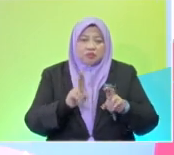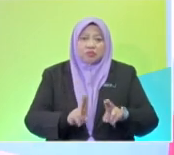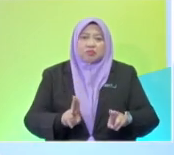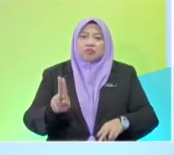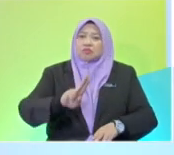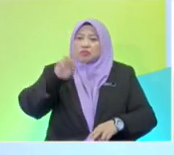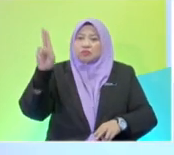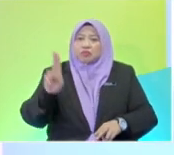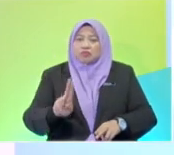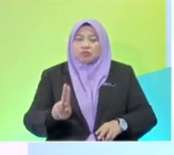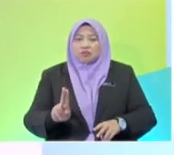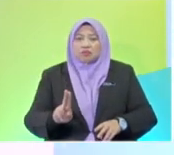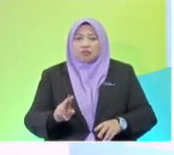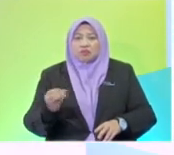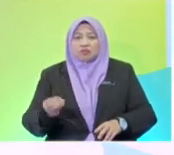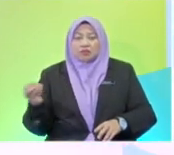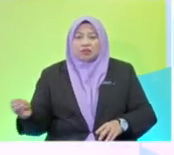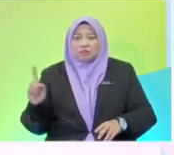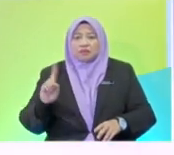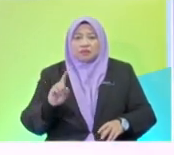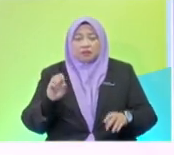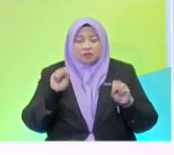yang melekat dengan